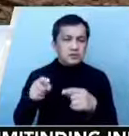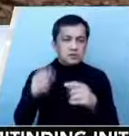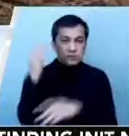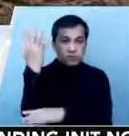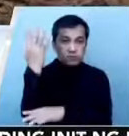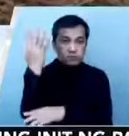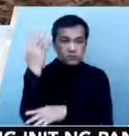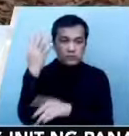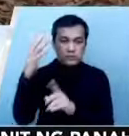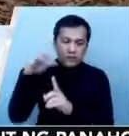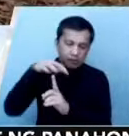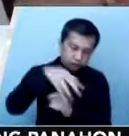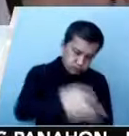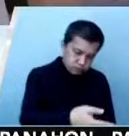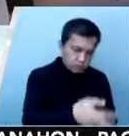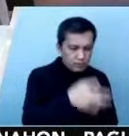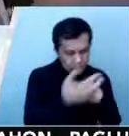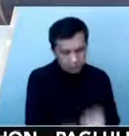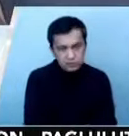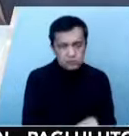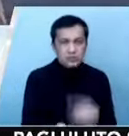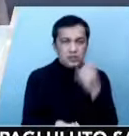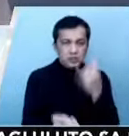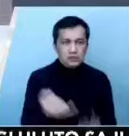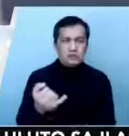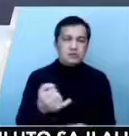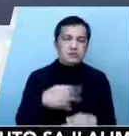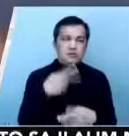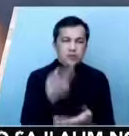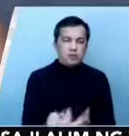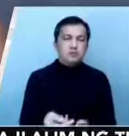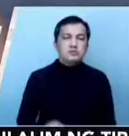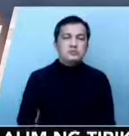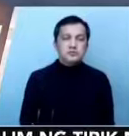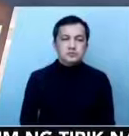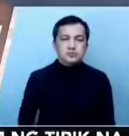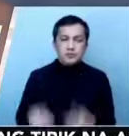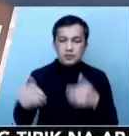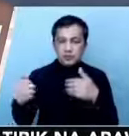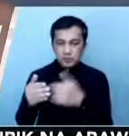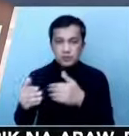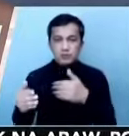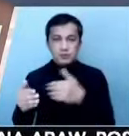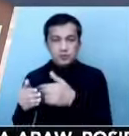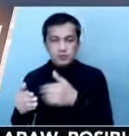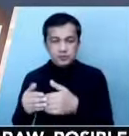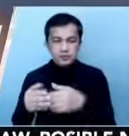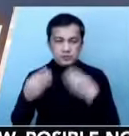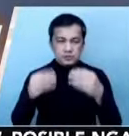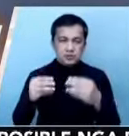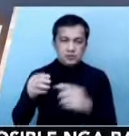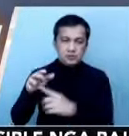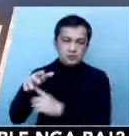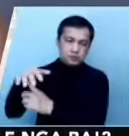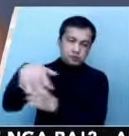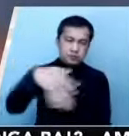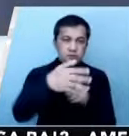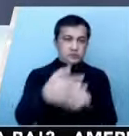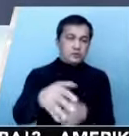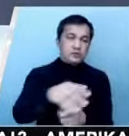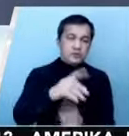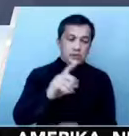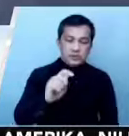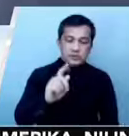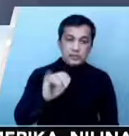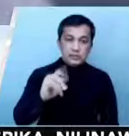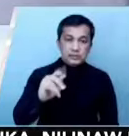helicopter bago bumagsak. Palapit po siya ng palapit dito sa palengke, kasi umikot po siya dito sa talisay. Pag ikot po